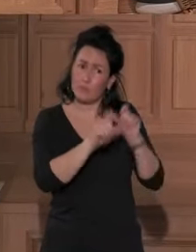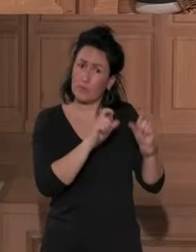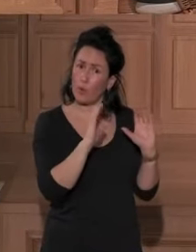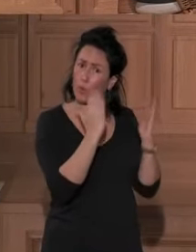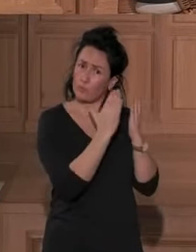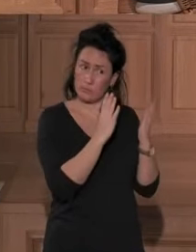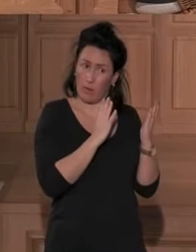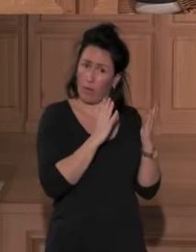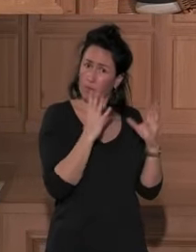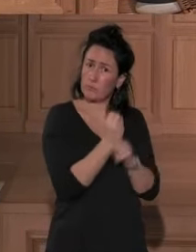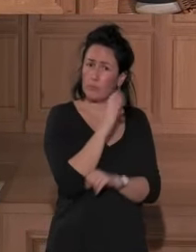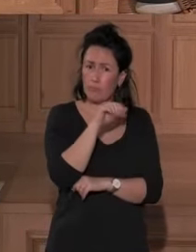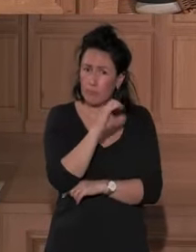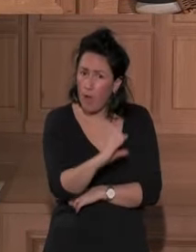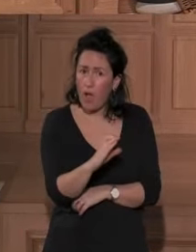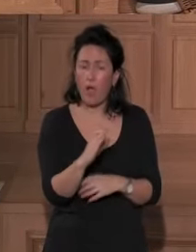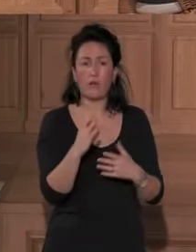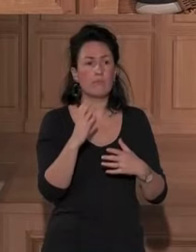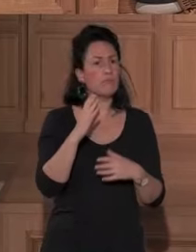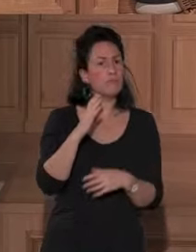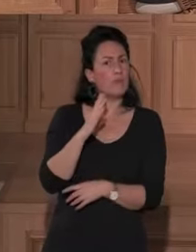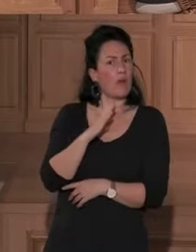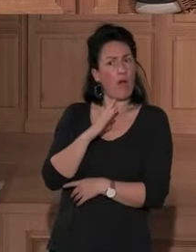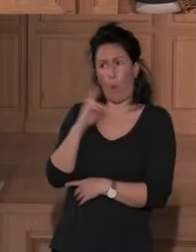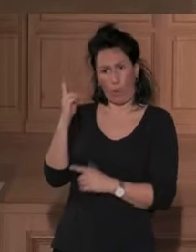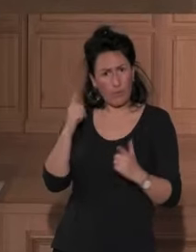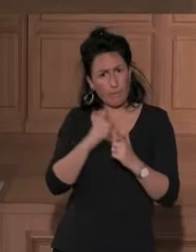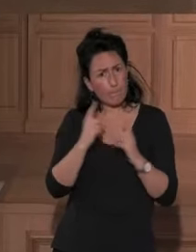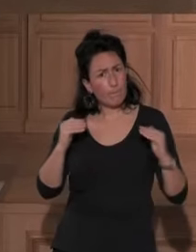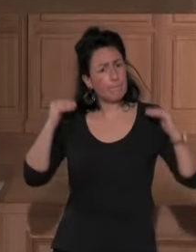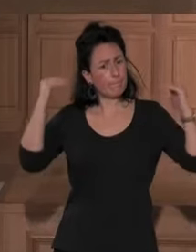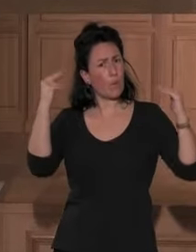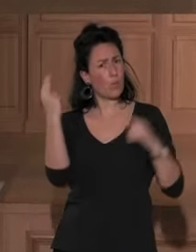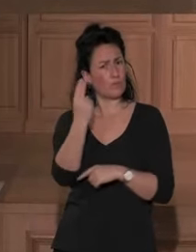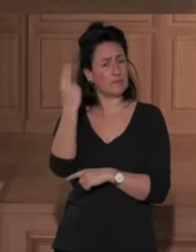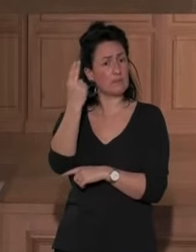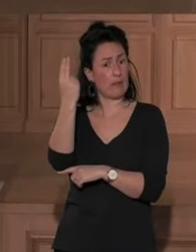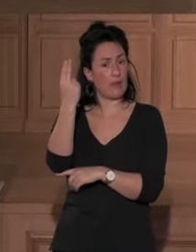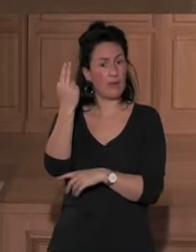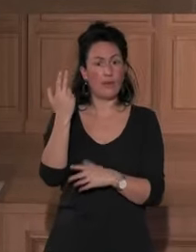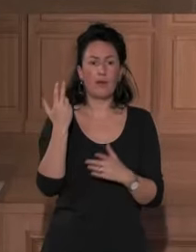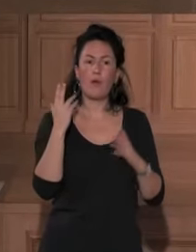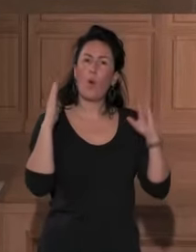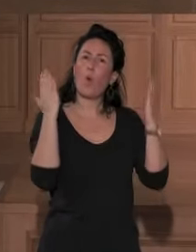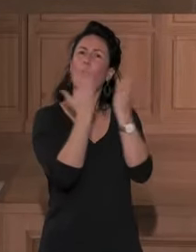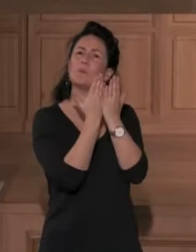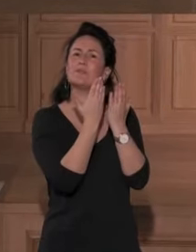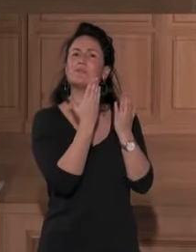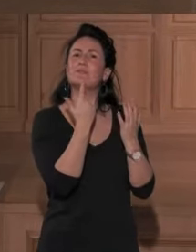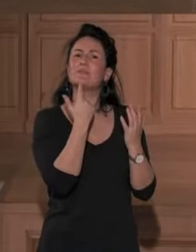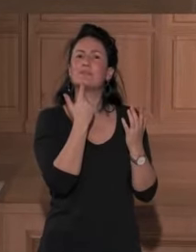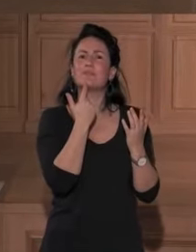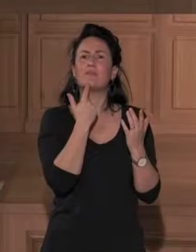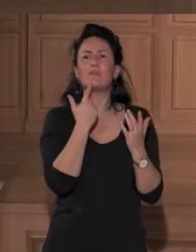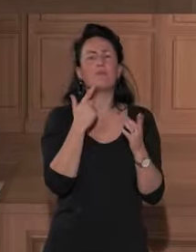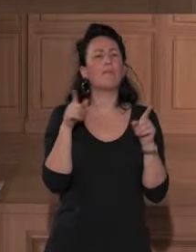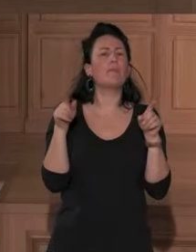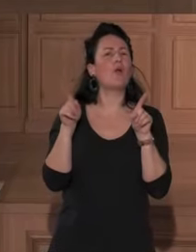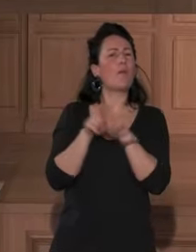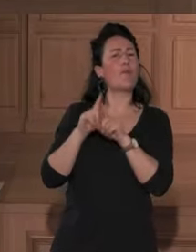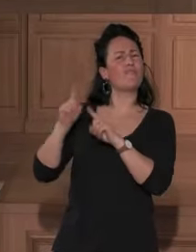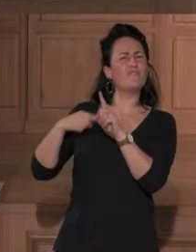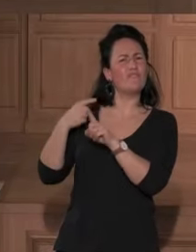bac, il y en a qui ont des années universitaires. Et l'autisme, c'est pas que l'autisme de hors norme, il y a aussi